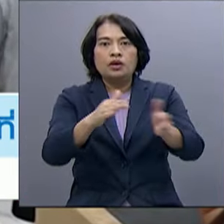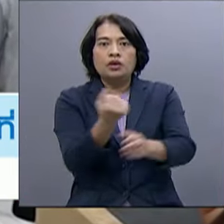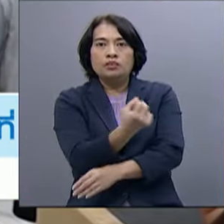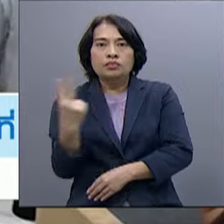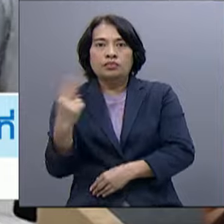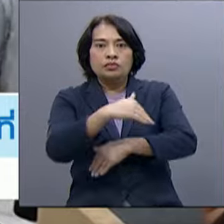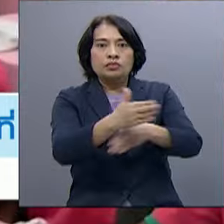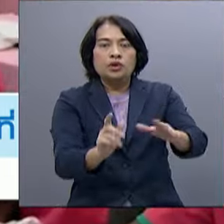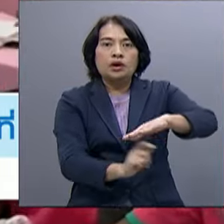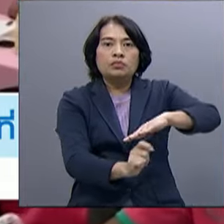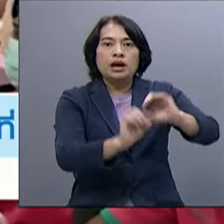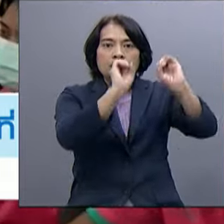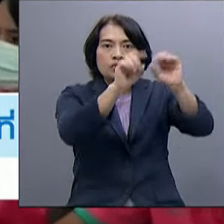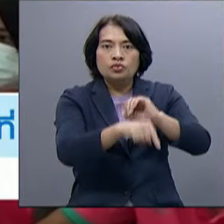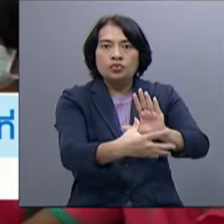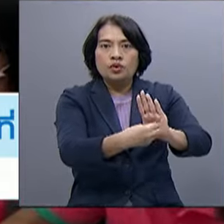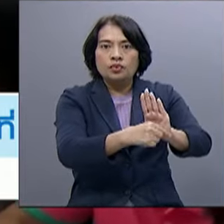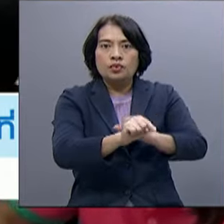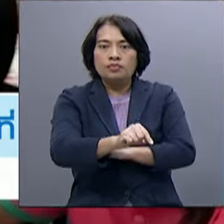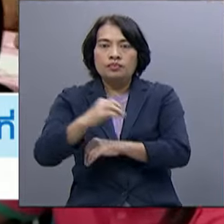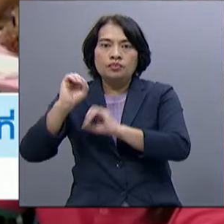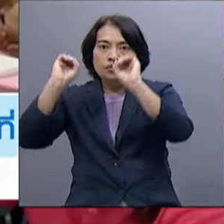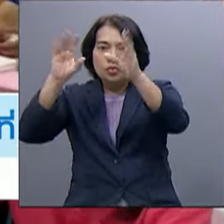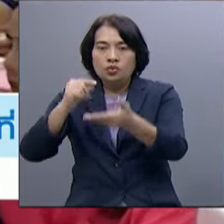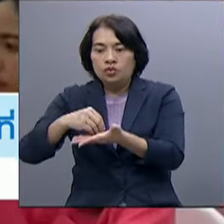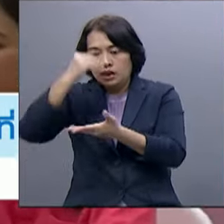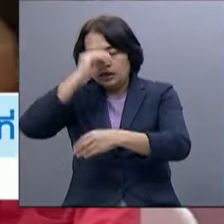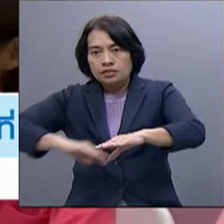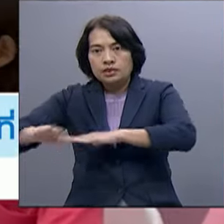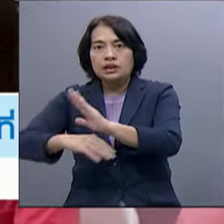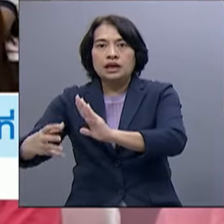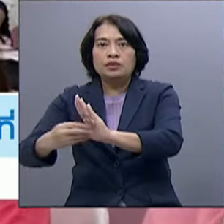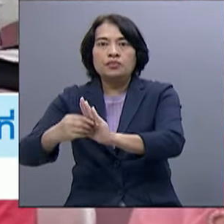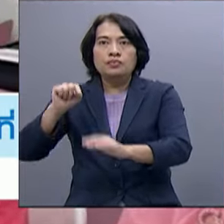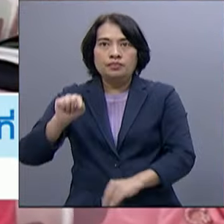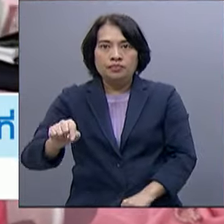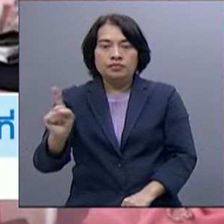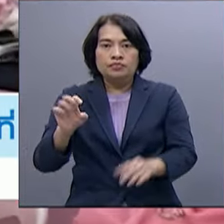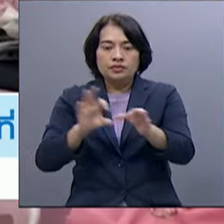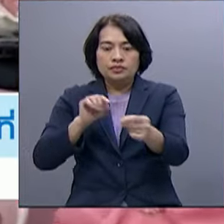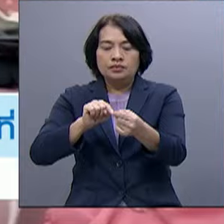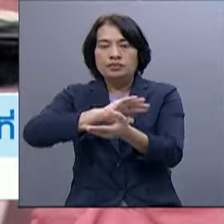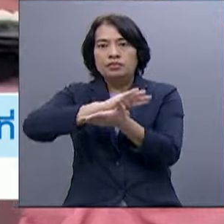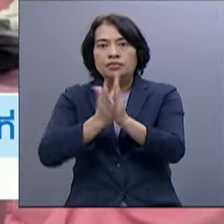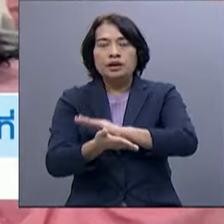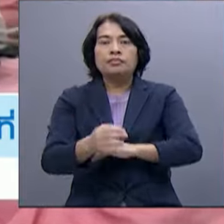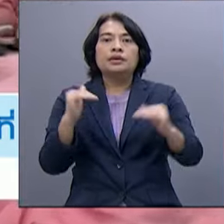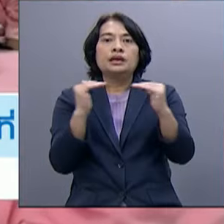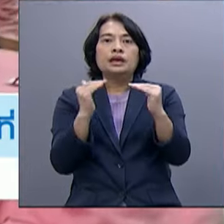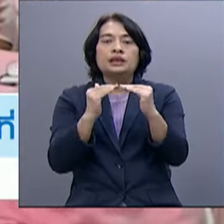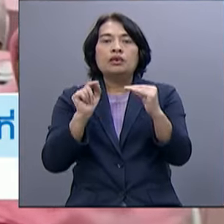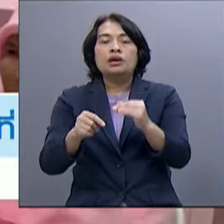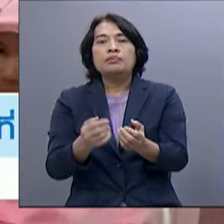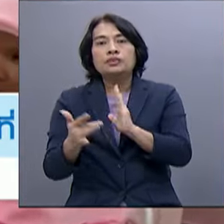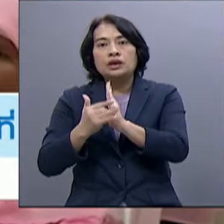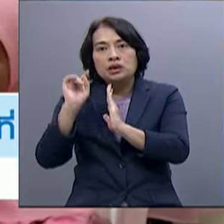รมครูอนุบาลและอบรมครูระดับขั้นพื้นฐานซึ่งคุณครูก็จะได้รับการปรับพื้นฐานให้เท่าทันสื่อดิจิทัลเนื่องจ